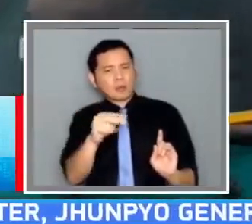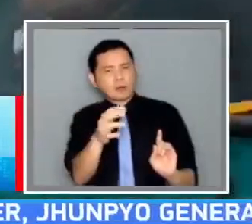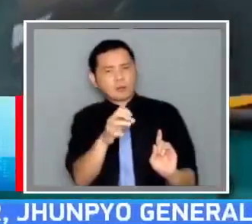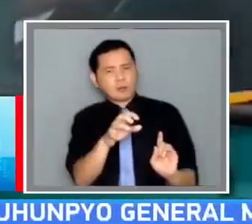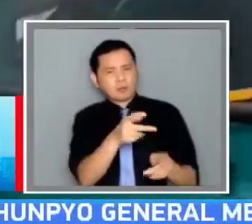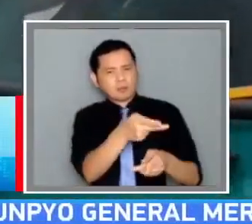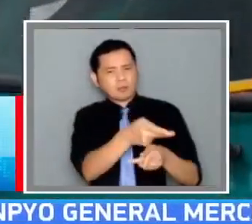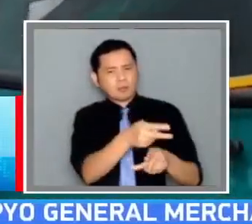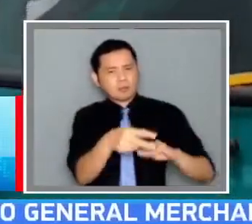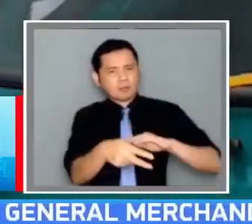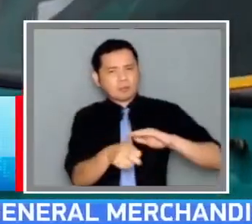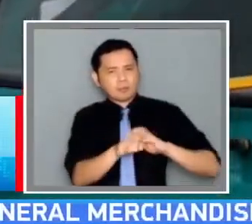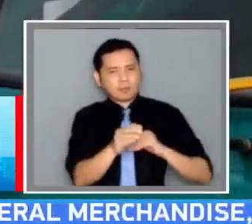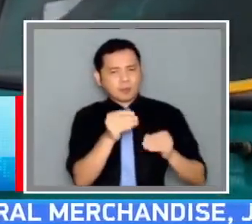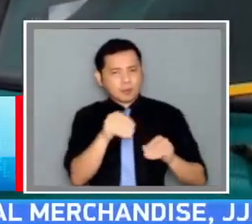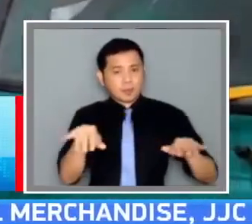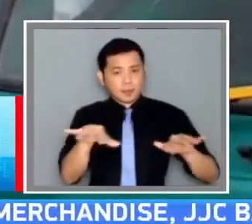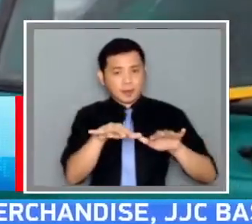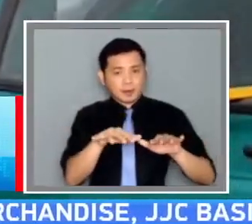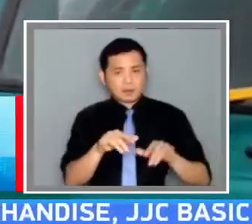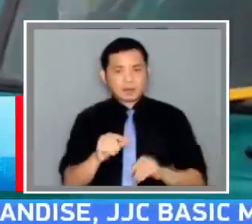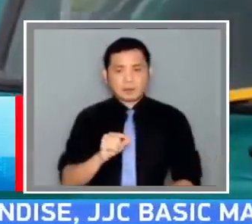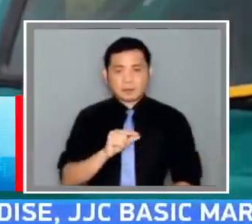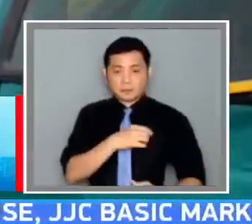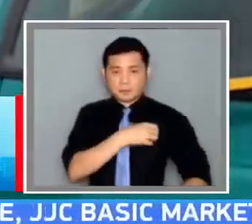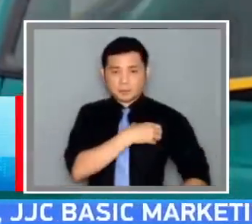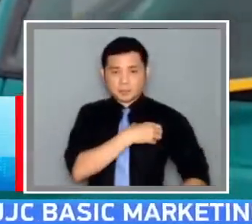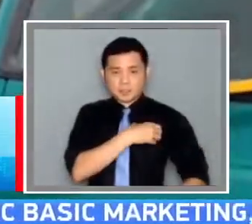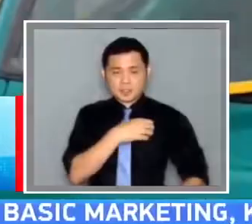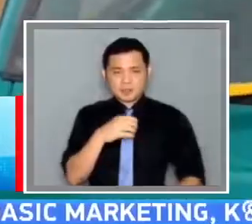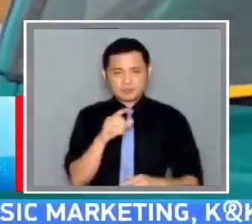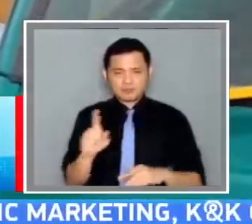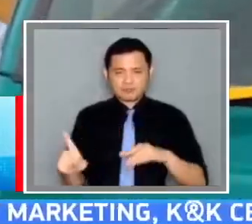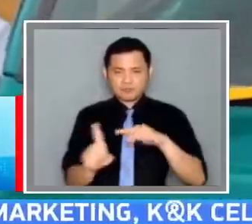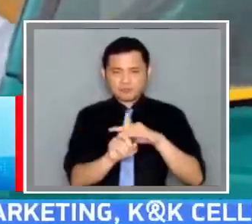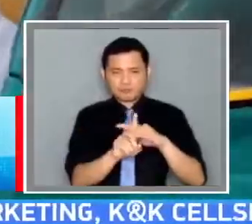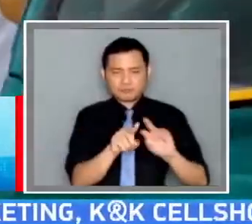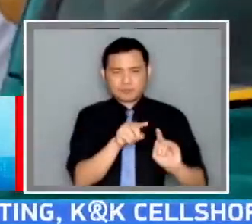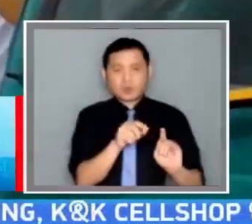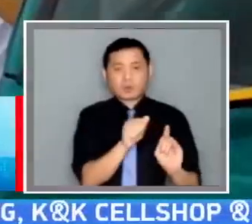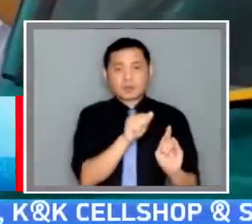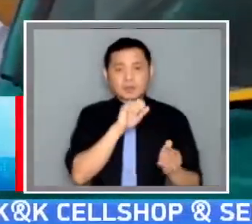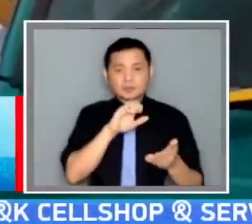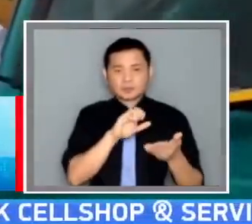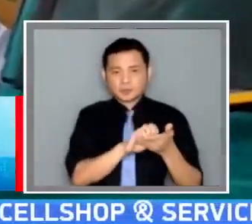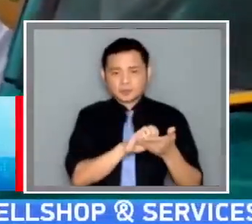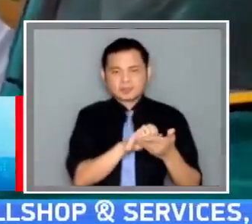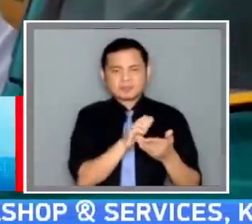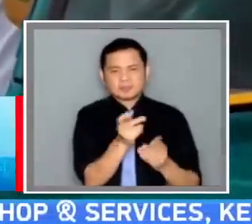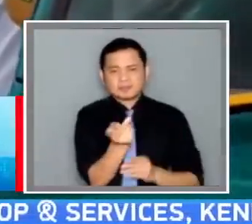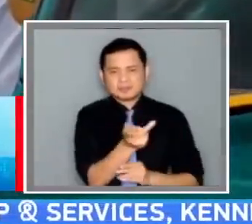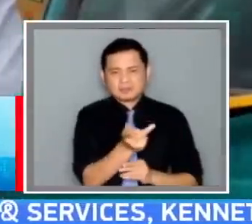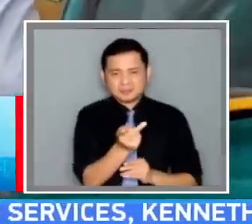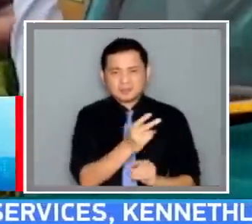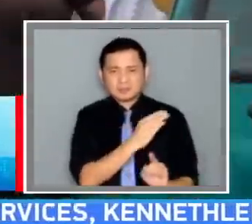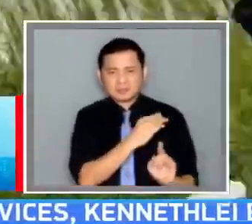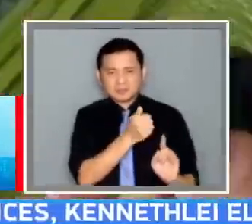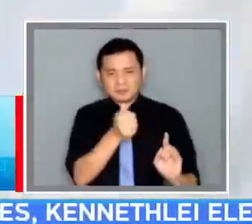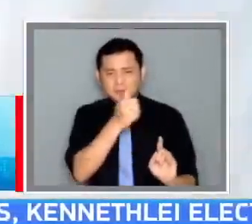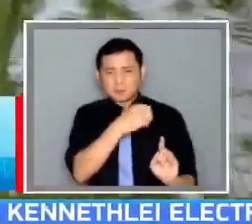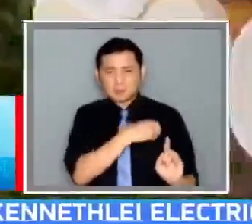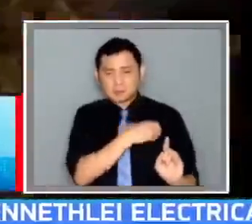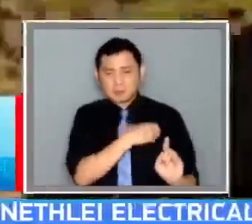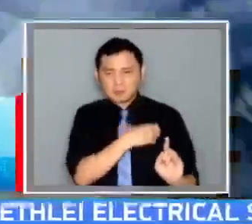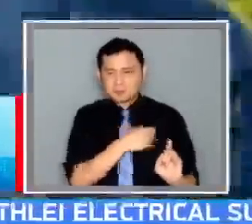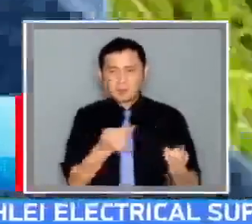May Balios na pinagsandaan umano ng lupa at asawa niyang si Ver Balios na Police Staff Sergeant din. Nauwi ito sa pagtatalo ng